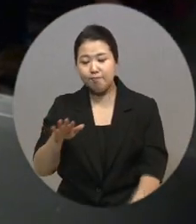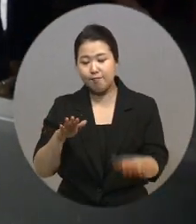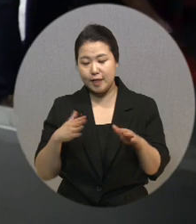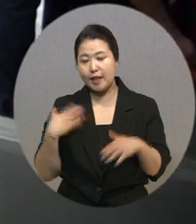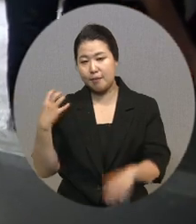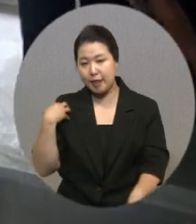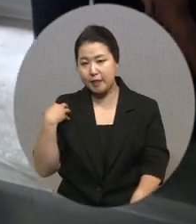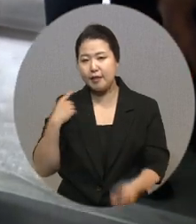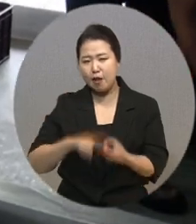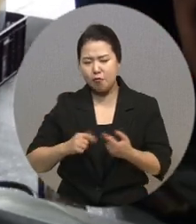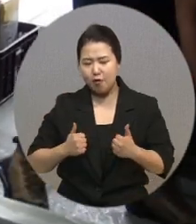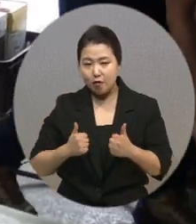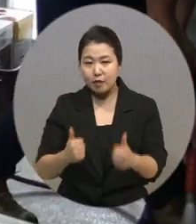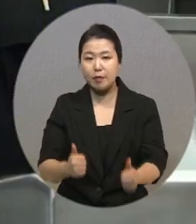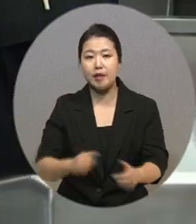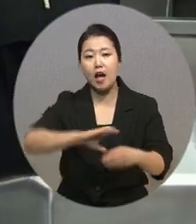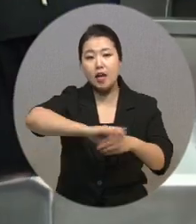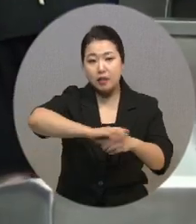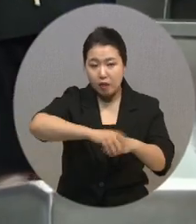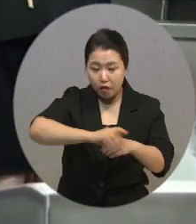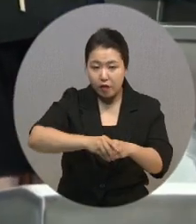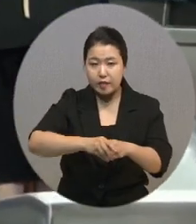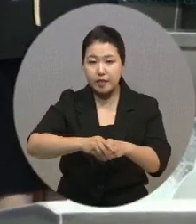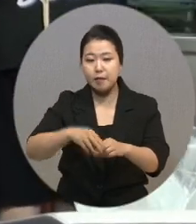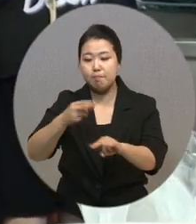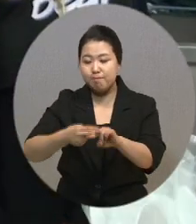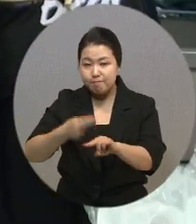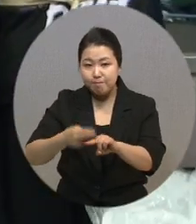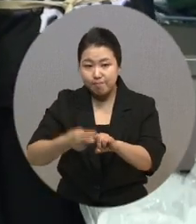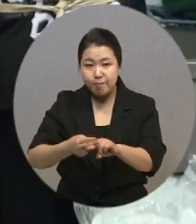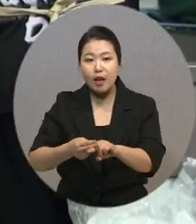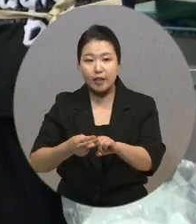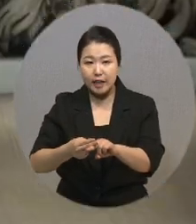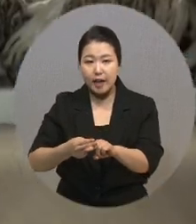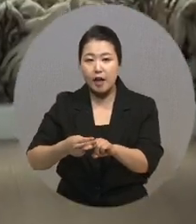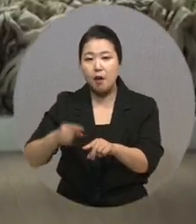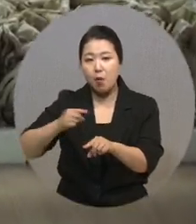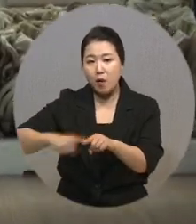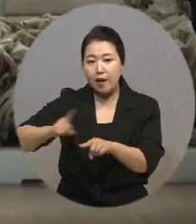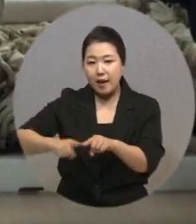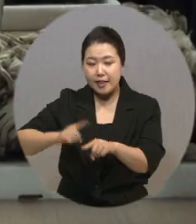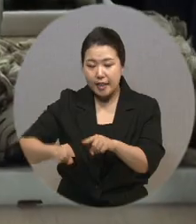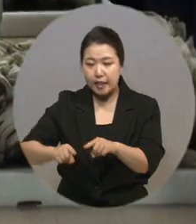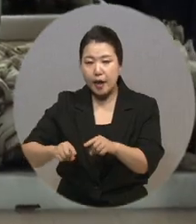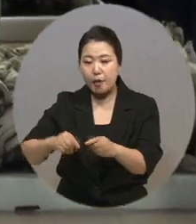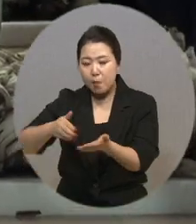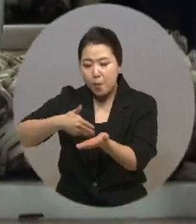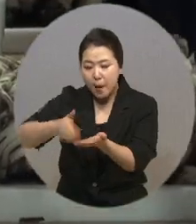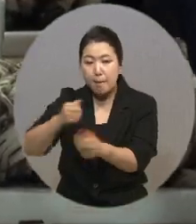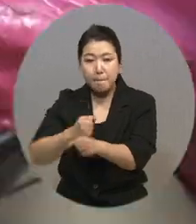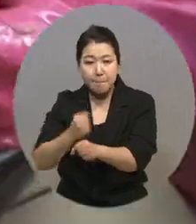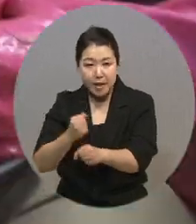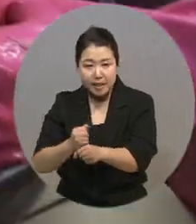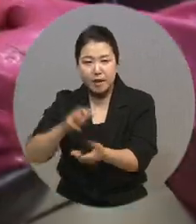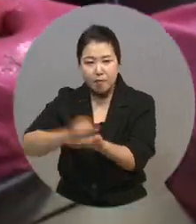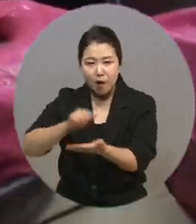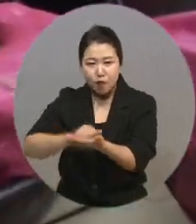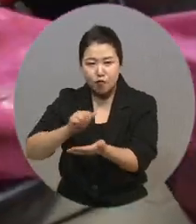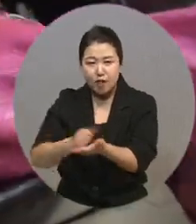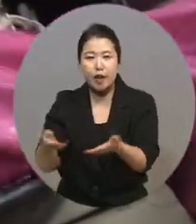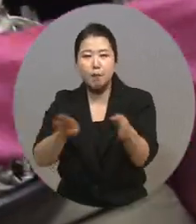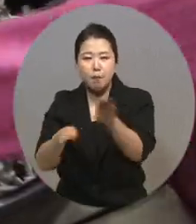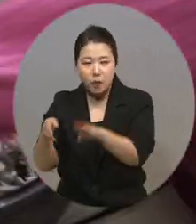다하고 있습니다 설거지 재료 다듬기 칼질하기 양념장 만들기 버무리기